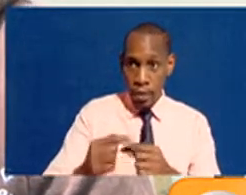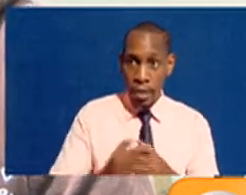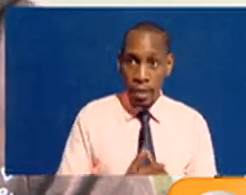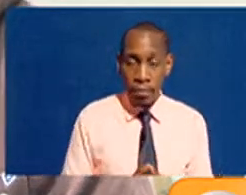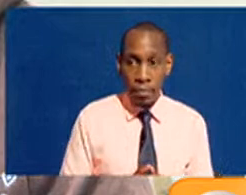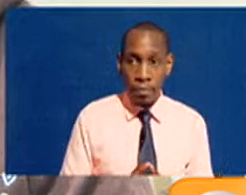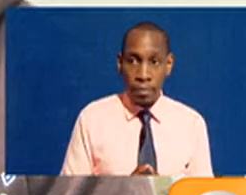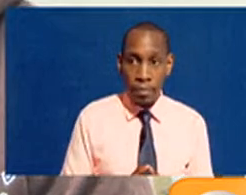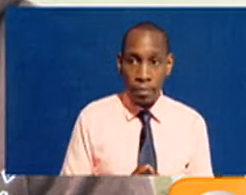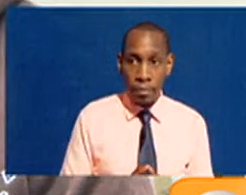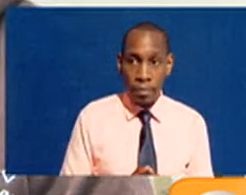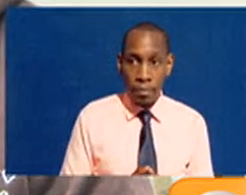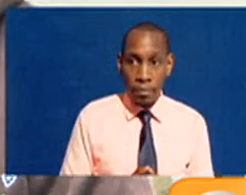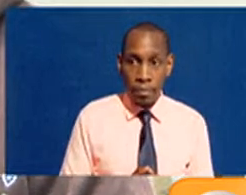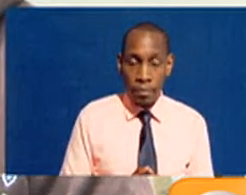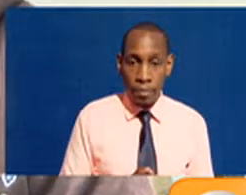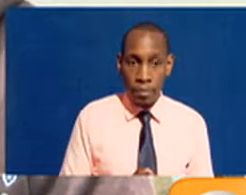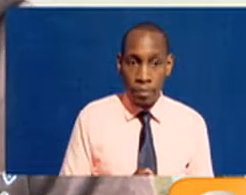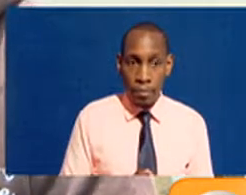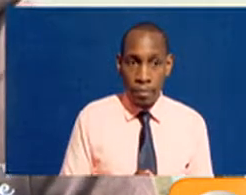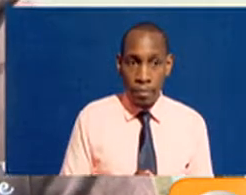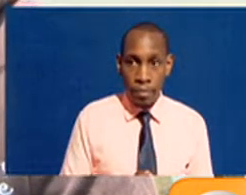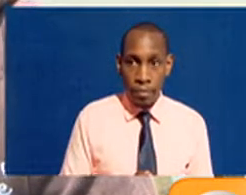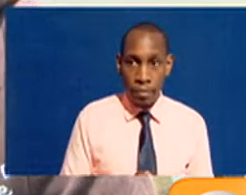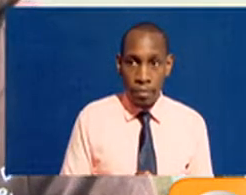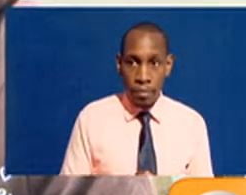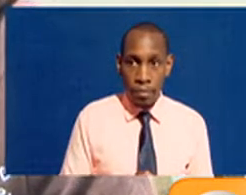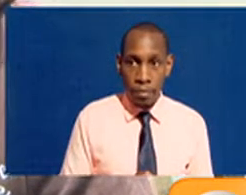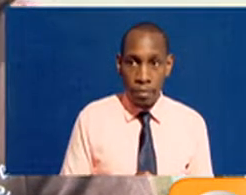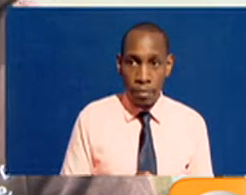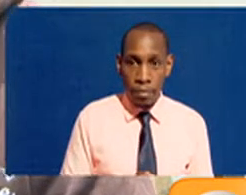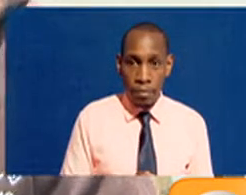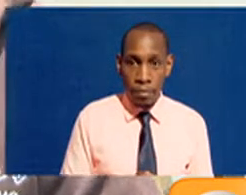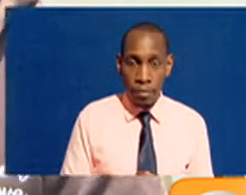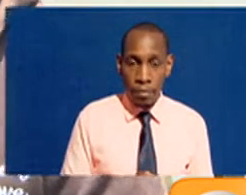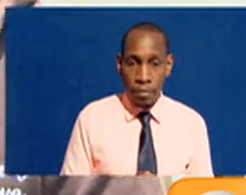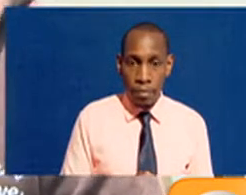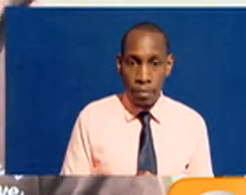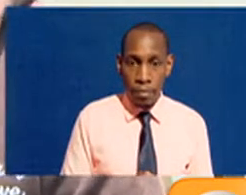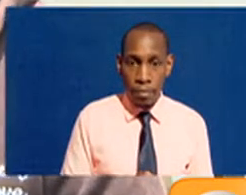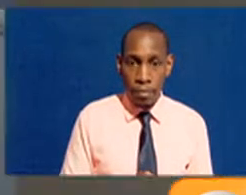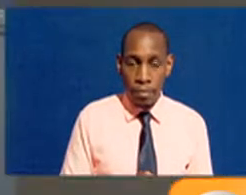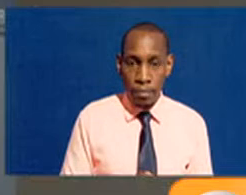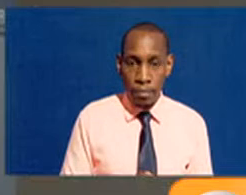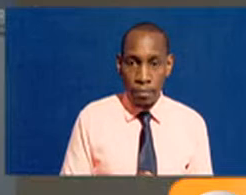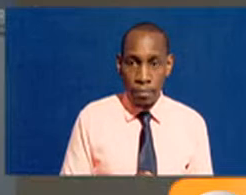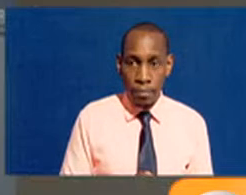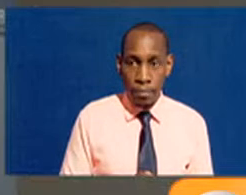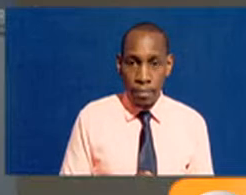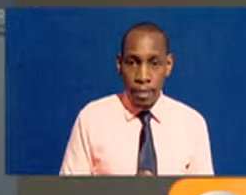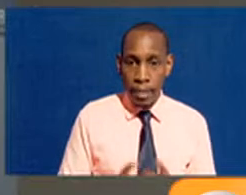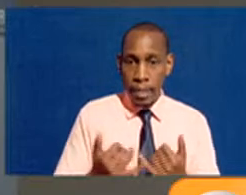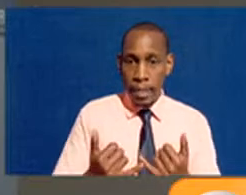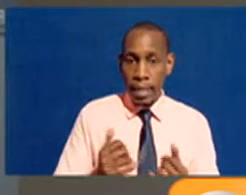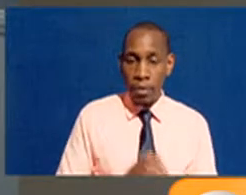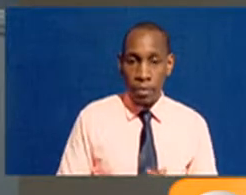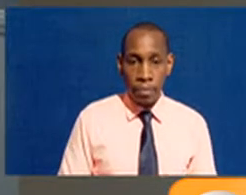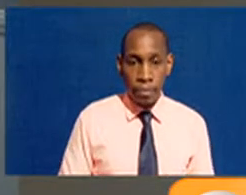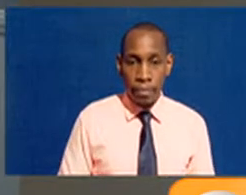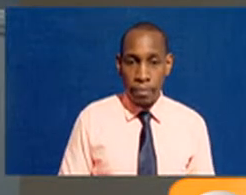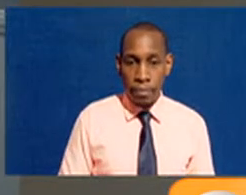you are doing this or you can do this, you have to give so many proofs. Kuna sites tuseme